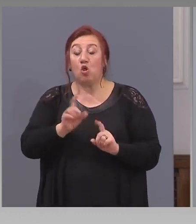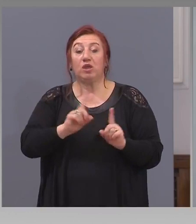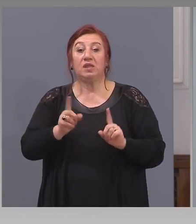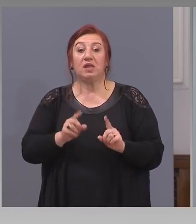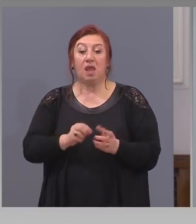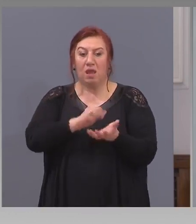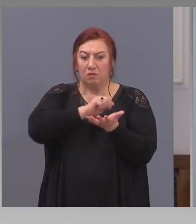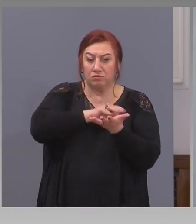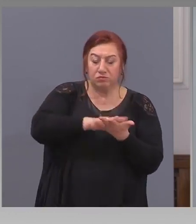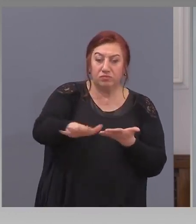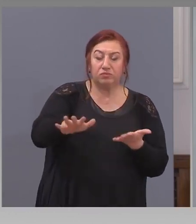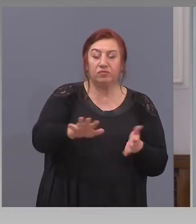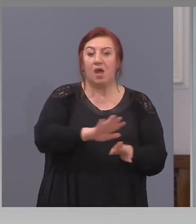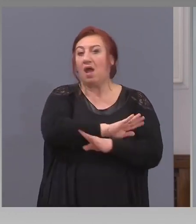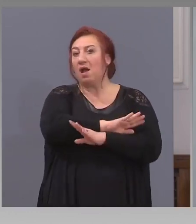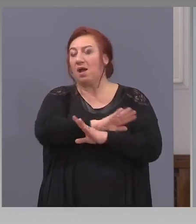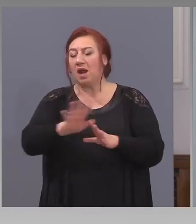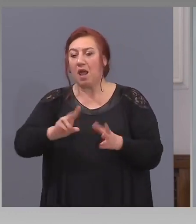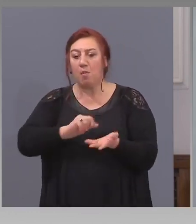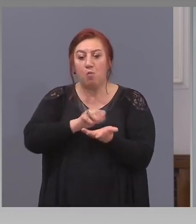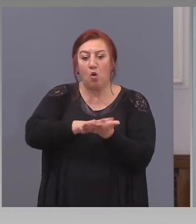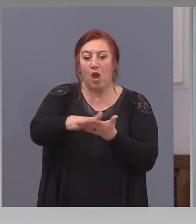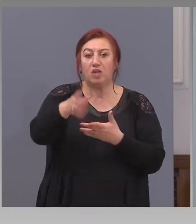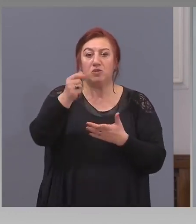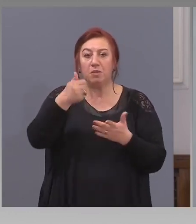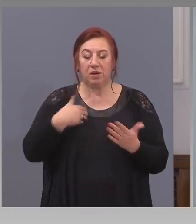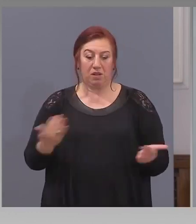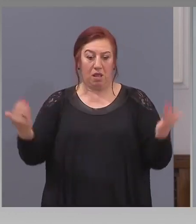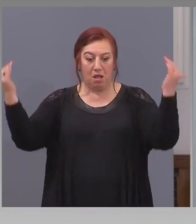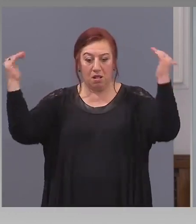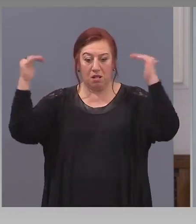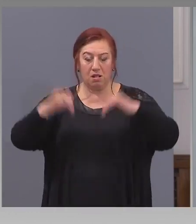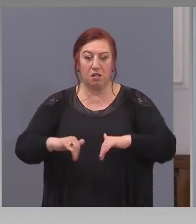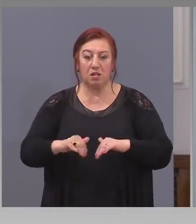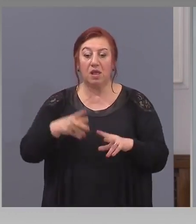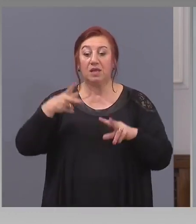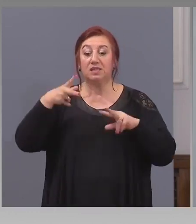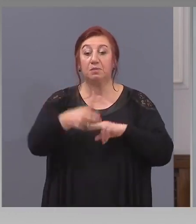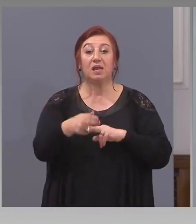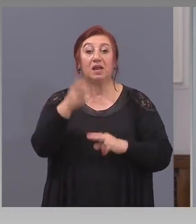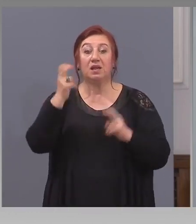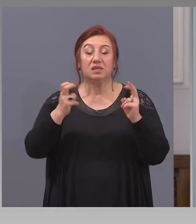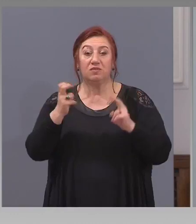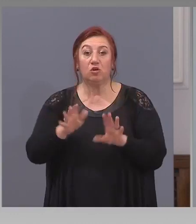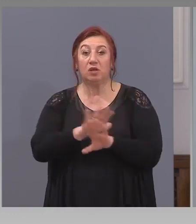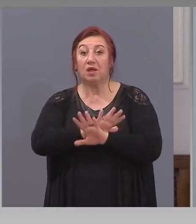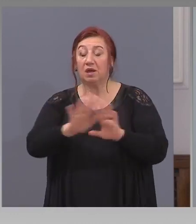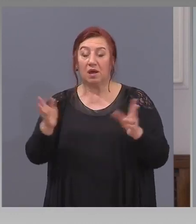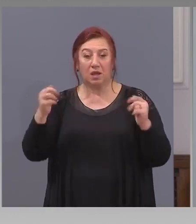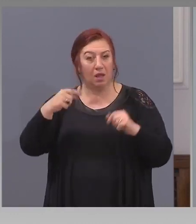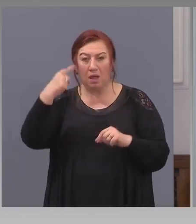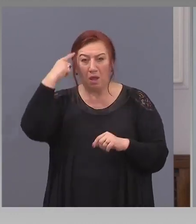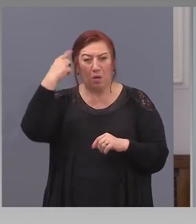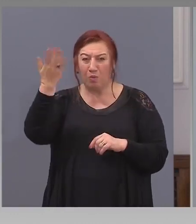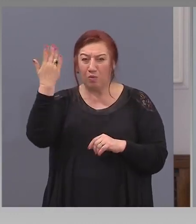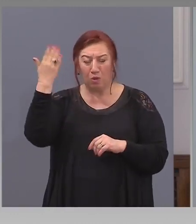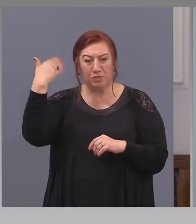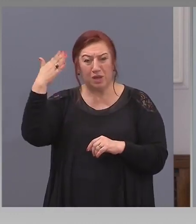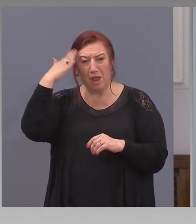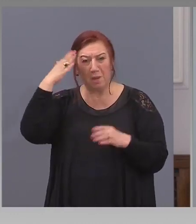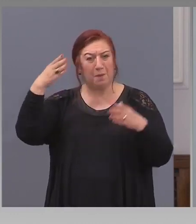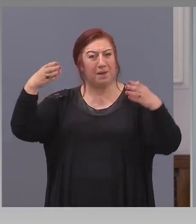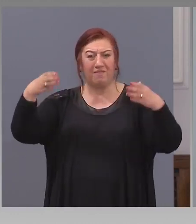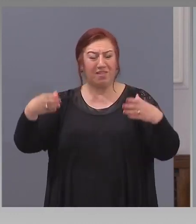тежка рецесия. Изпадна ли в тази тежка рецесия, ще изпаднем и ние. Помните ли, когато взехме правителството да